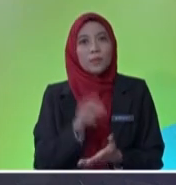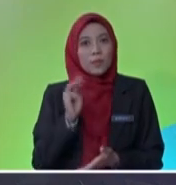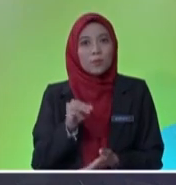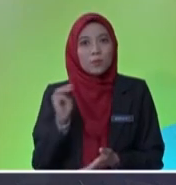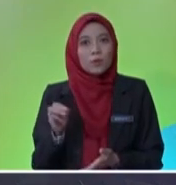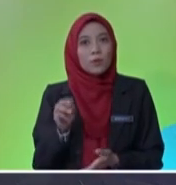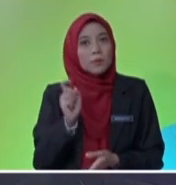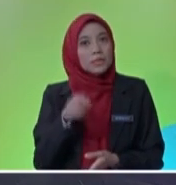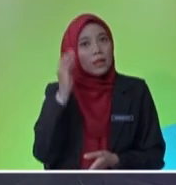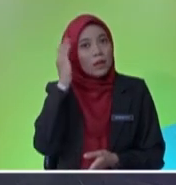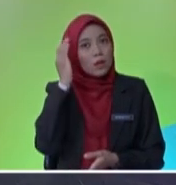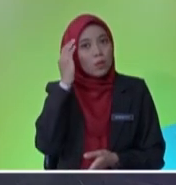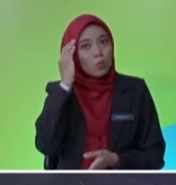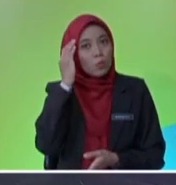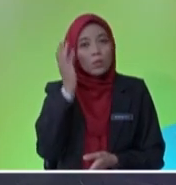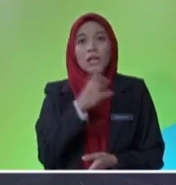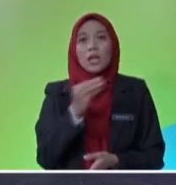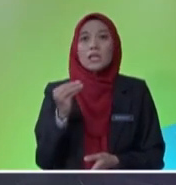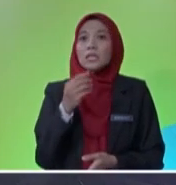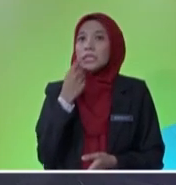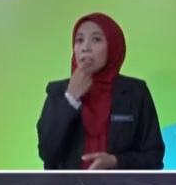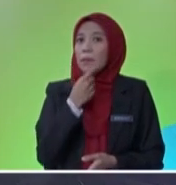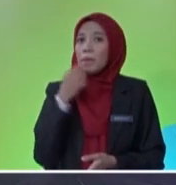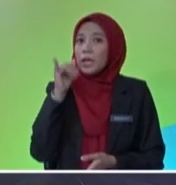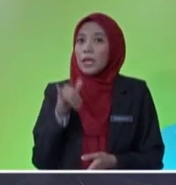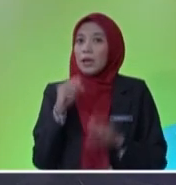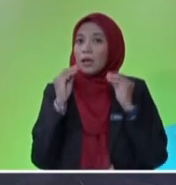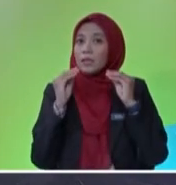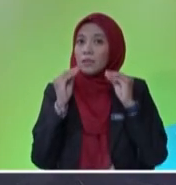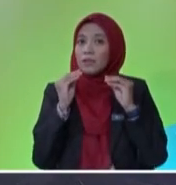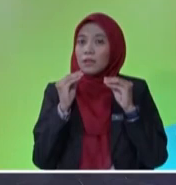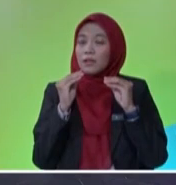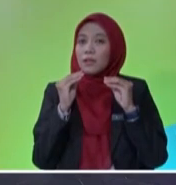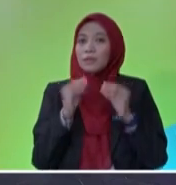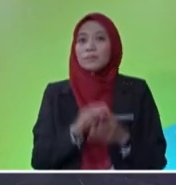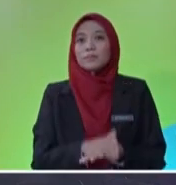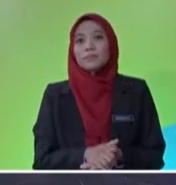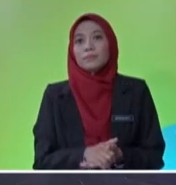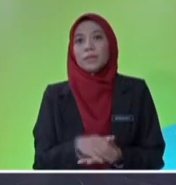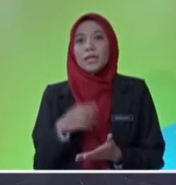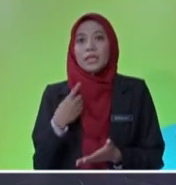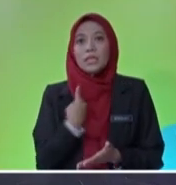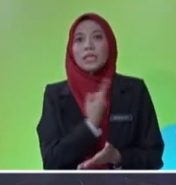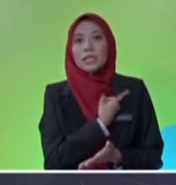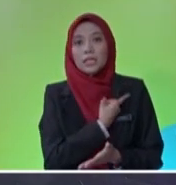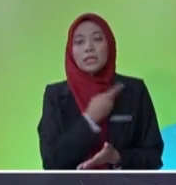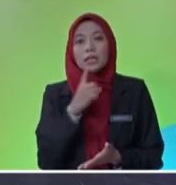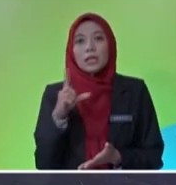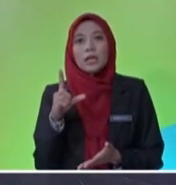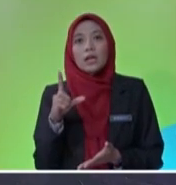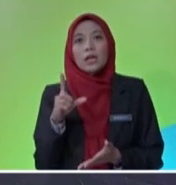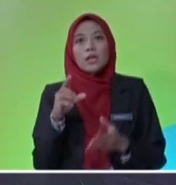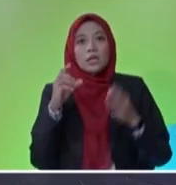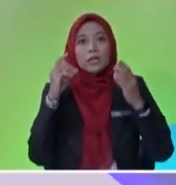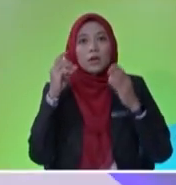tahu dan sapu yang akan mendidik murid-murid nih ajaran takkan tahu belajar sendiri Iya kita lah Kita sebagai